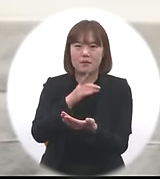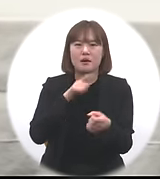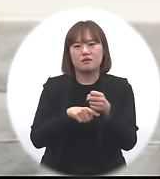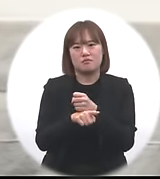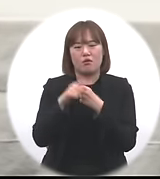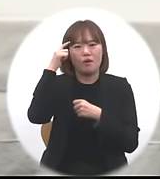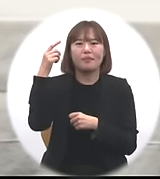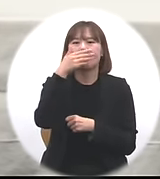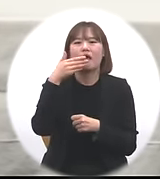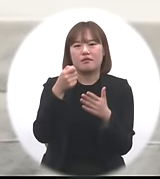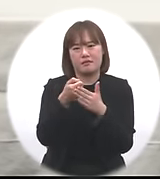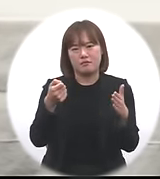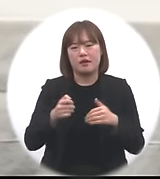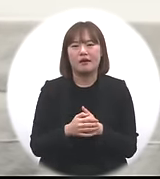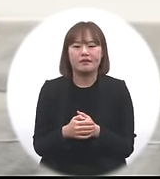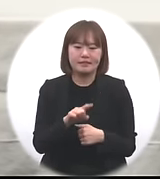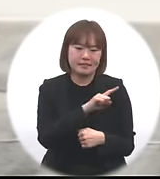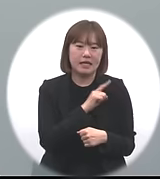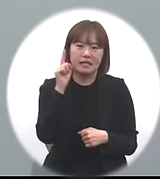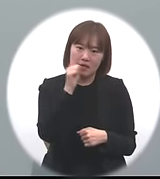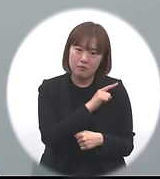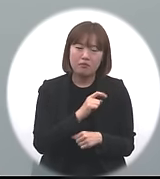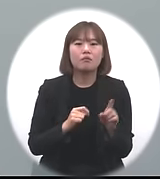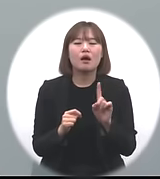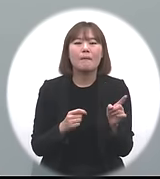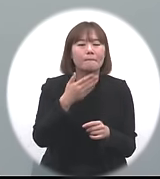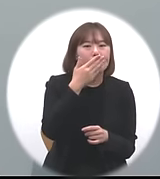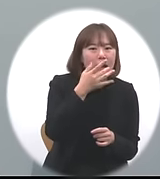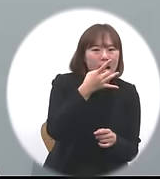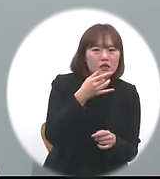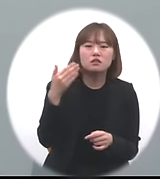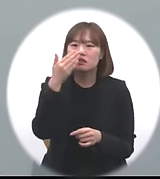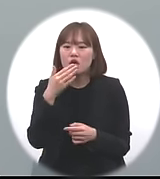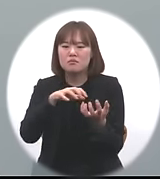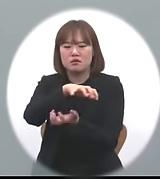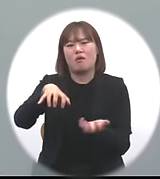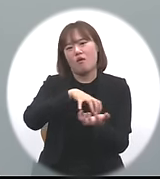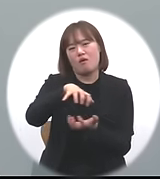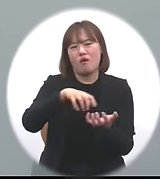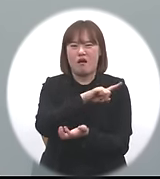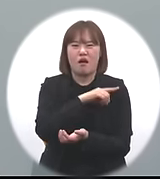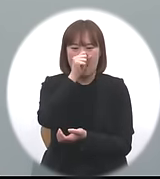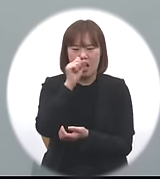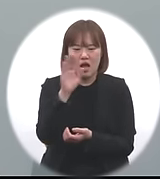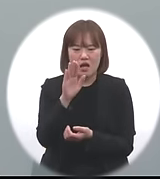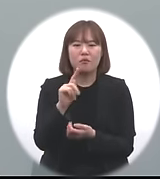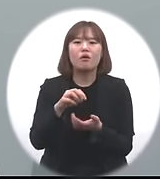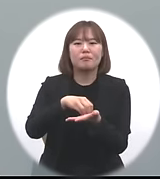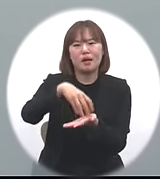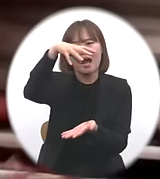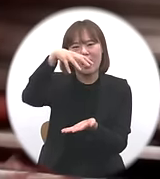흰쌀밥 드시지 마세요. 이런 얘기 하는 겁니다. 당이기 때문에요. 제일 나쁜 건 뭐죠? 밥하고 설탕하고 비벼놓은